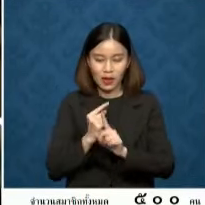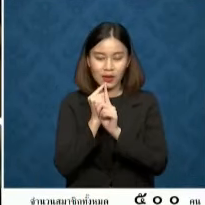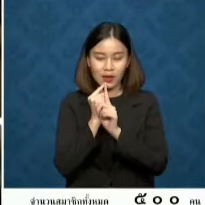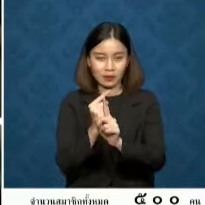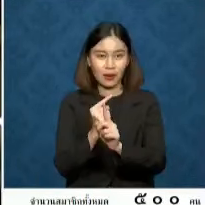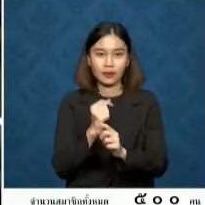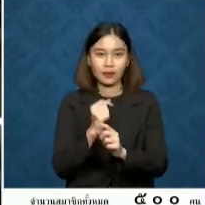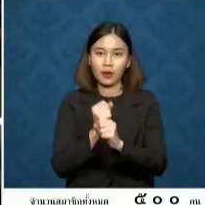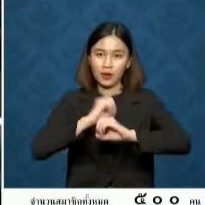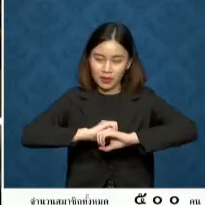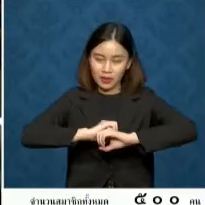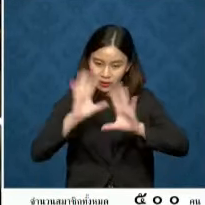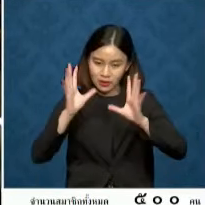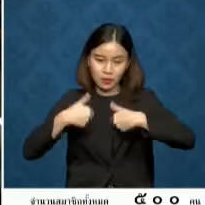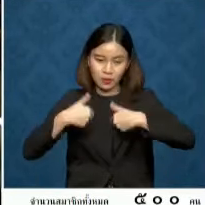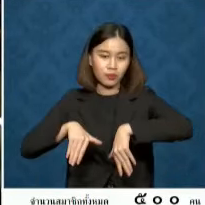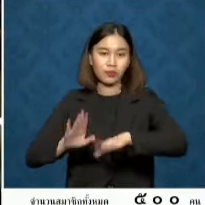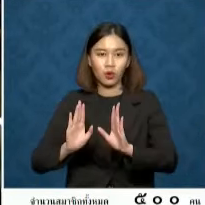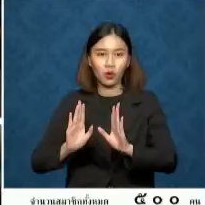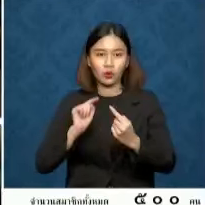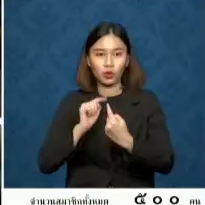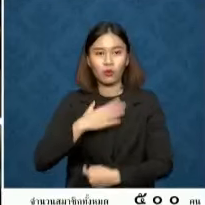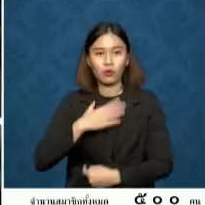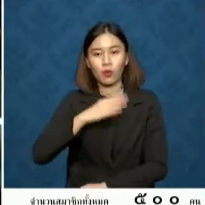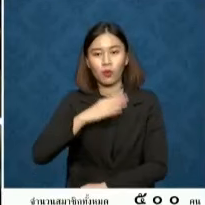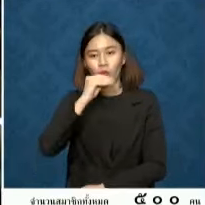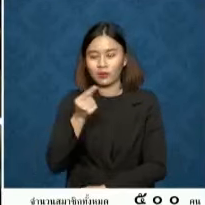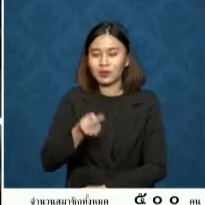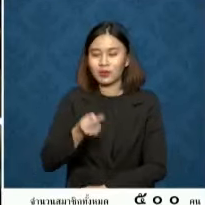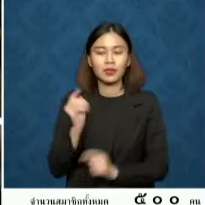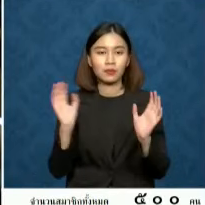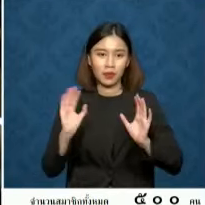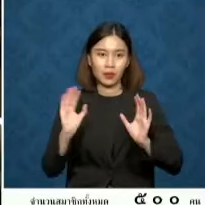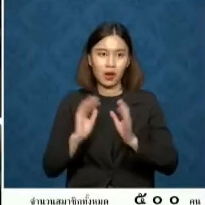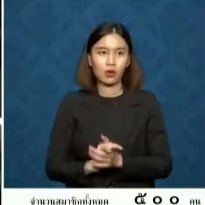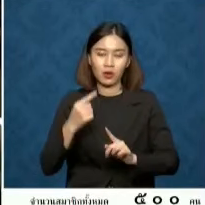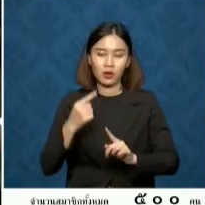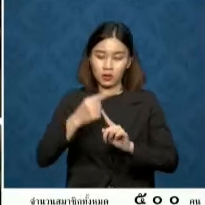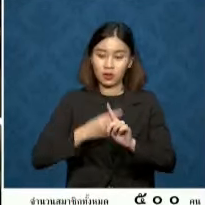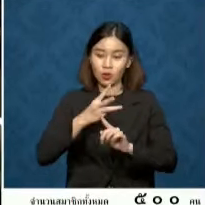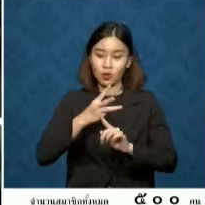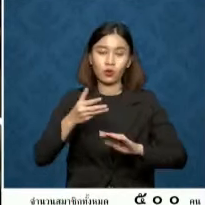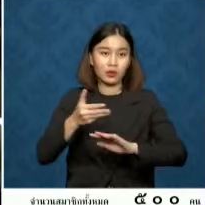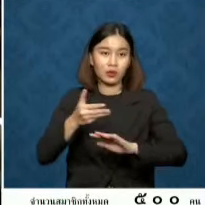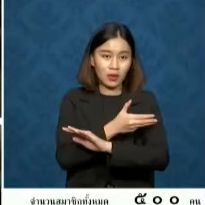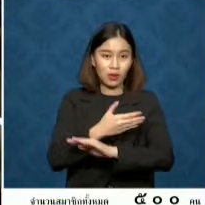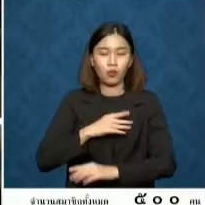ให้มันโปร่งใสแล้วก็ไม่ปล่อยให้ข้อครหาของผมมันเกิดขึ้นจริง6เดือนที่แล้วครับ